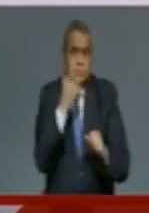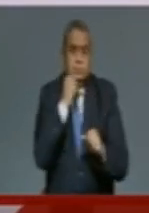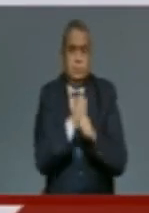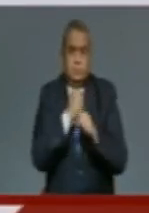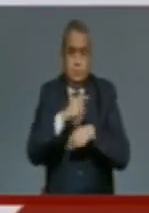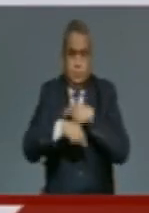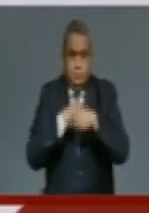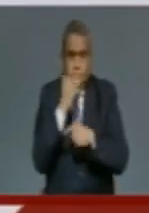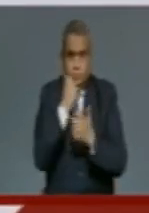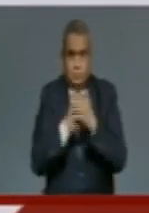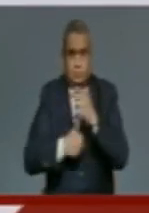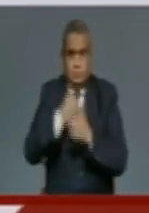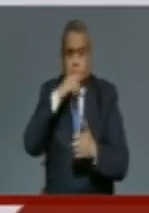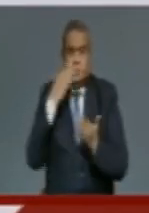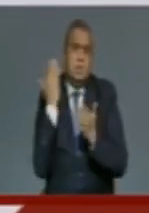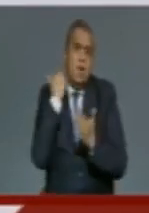تحقق التحول